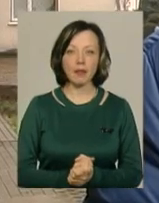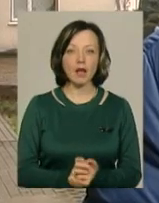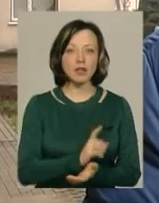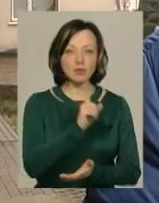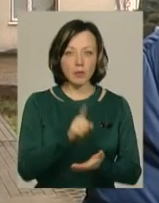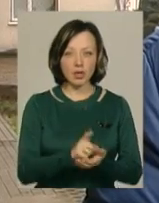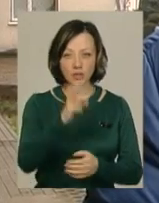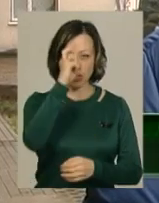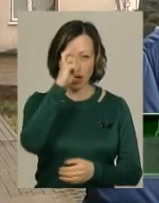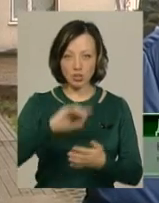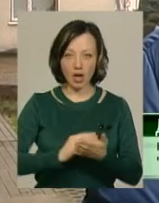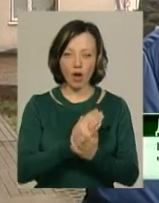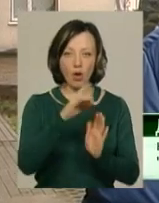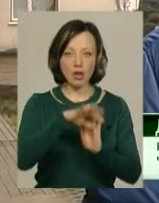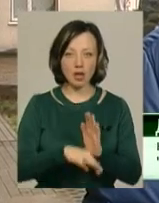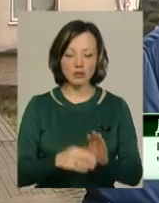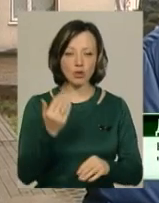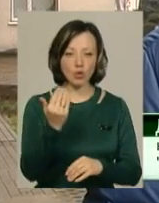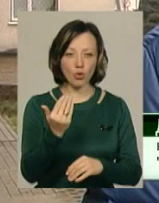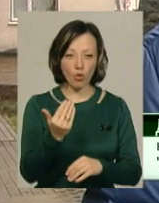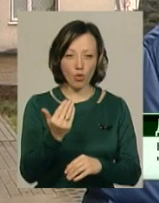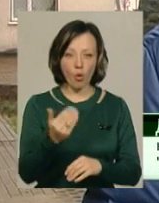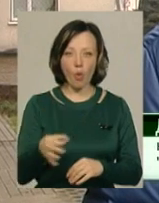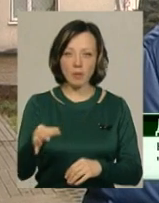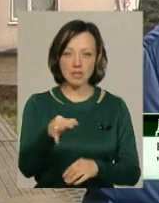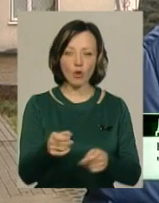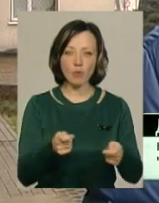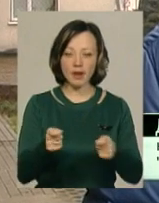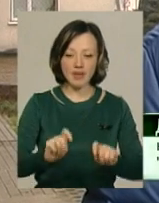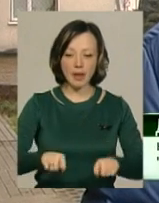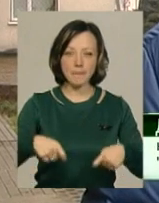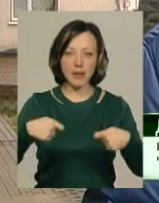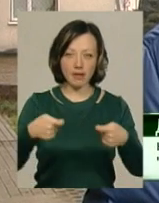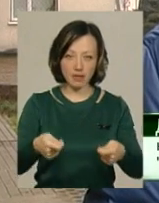Зобов'язано Держгеокадастр та його обласні управління